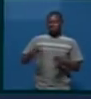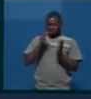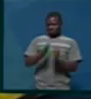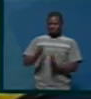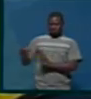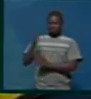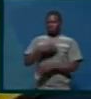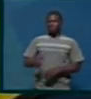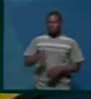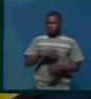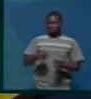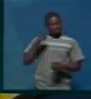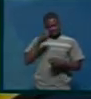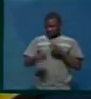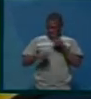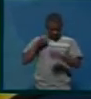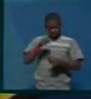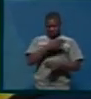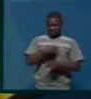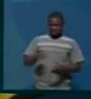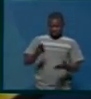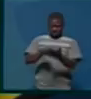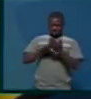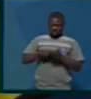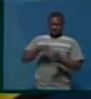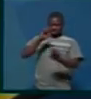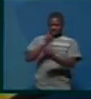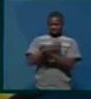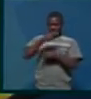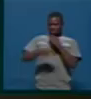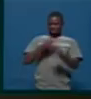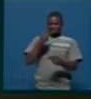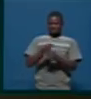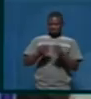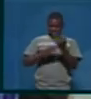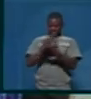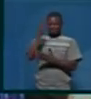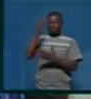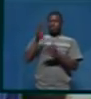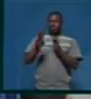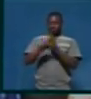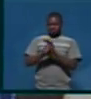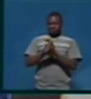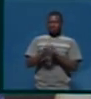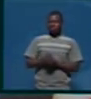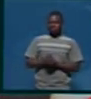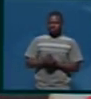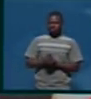et d'adopter la stratégie nationale de promotion des pôles de croissance. La stratégie nationale